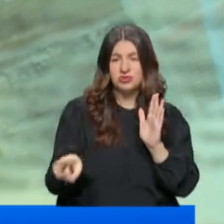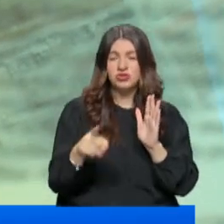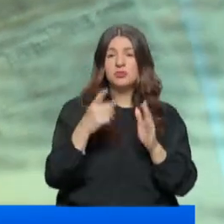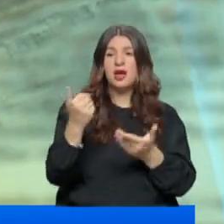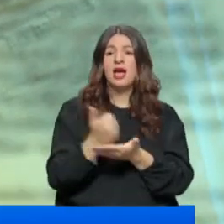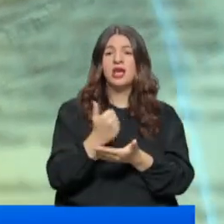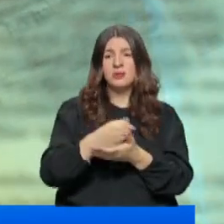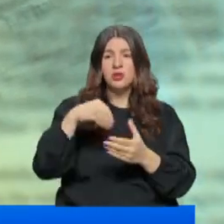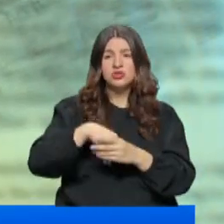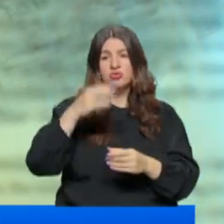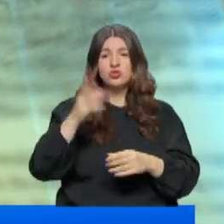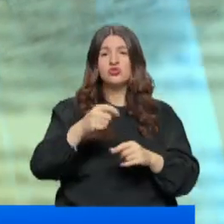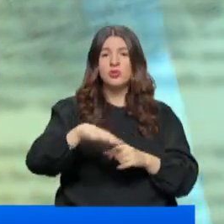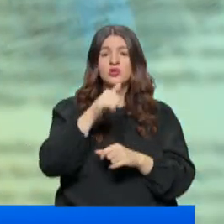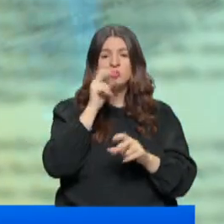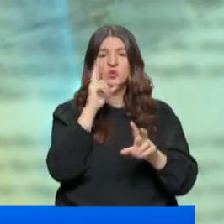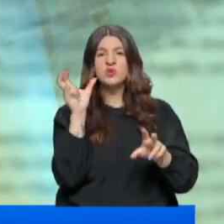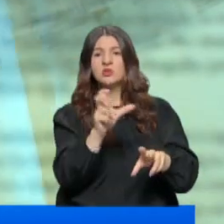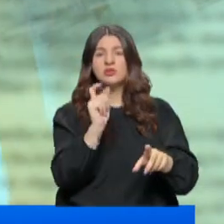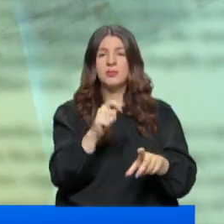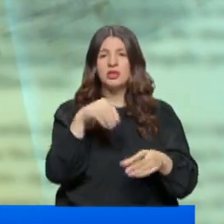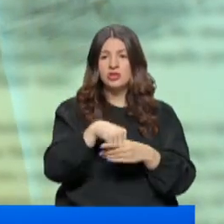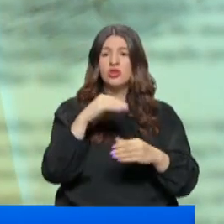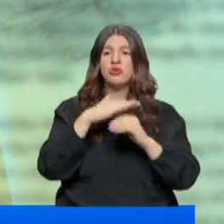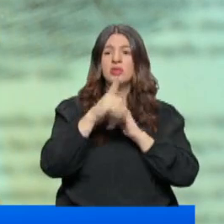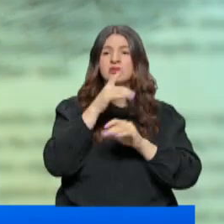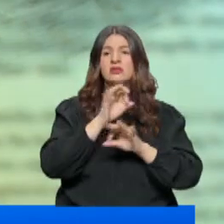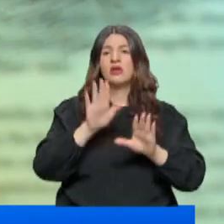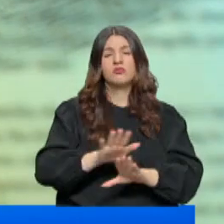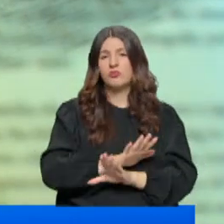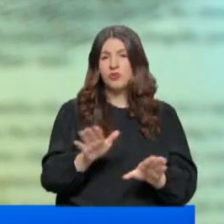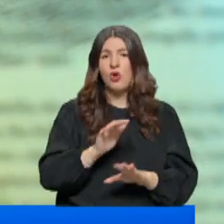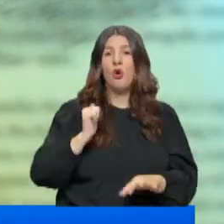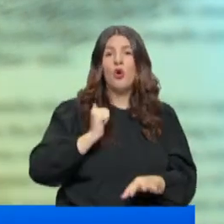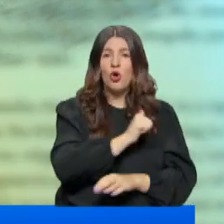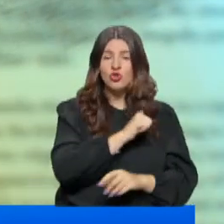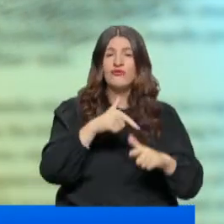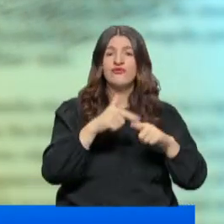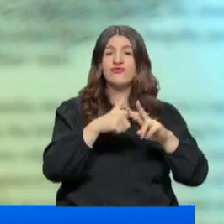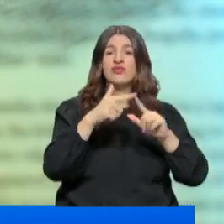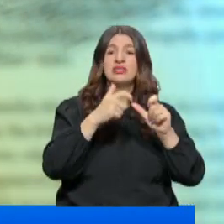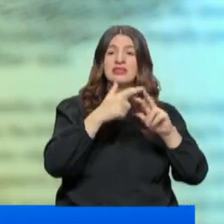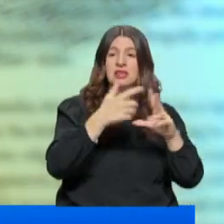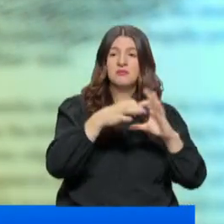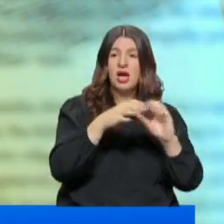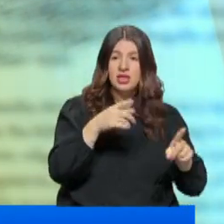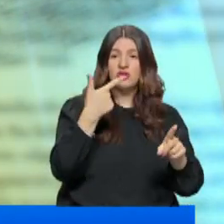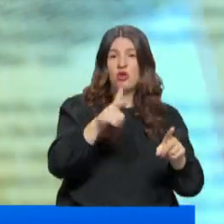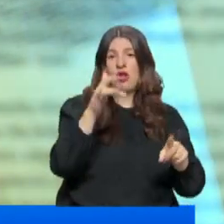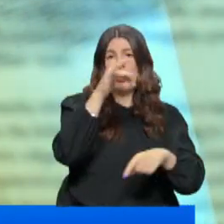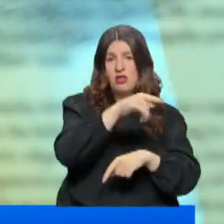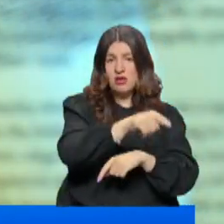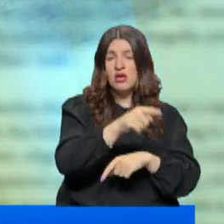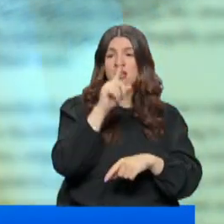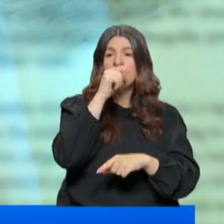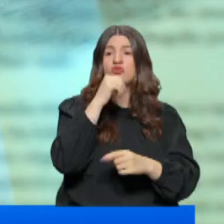Para kazanmak uğruna toprağa ve suya göz dikenlere karşı halk sessiz kalmıyor. Ordu'nun Fatsa ilçesine bağlı Sefaköy köyünde tek